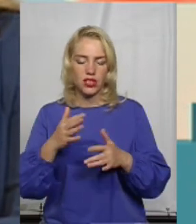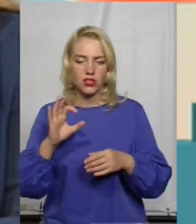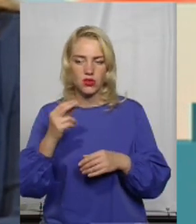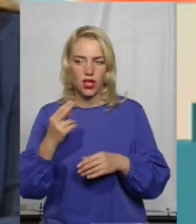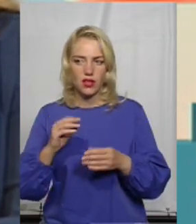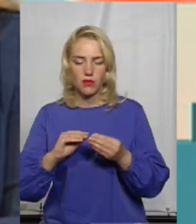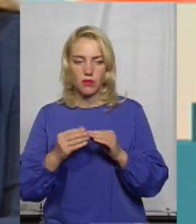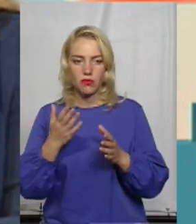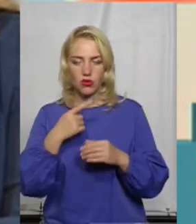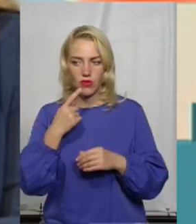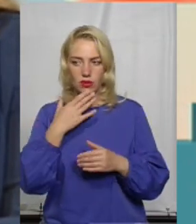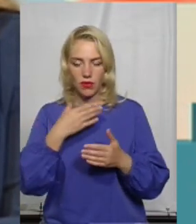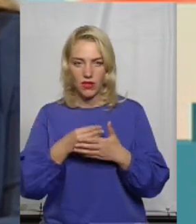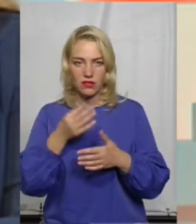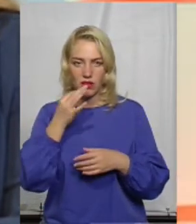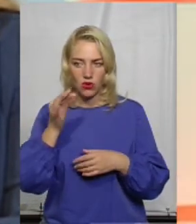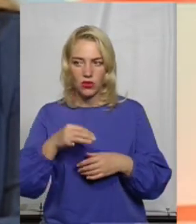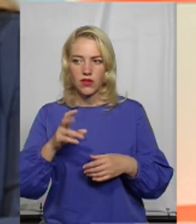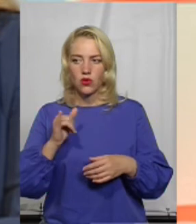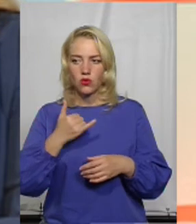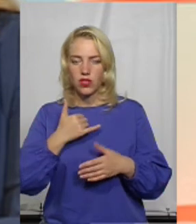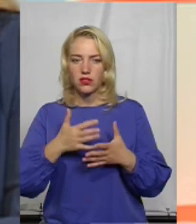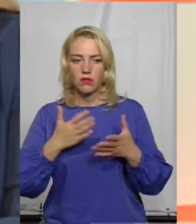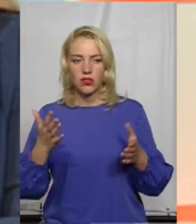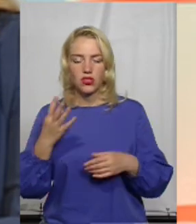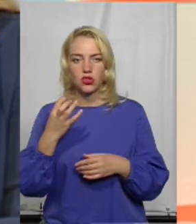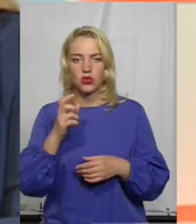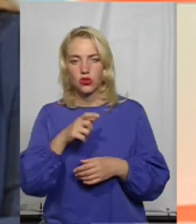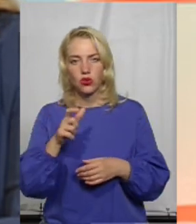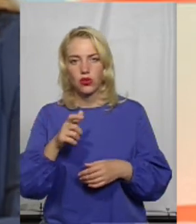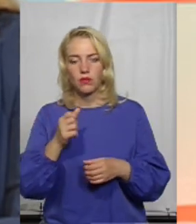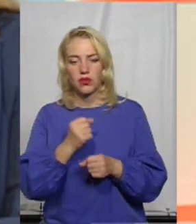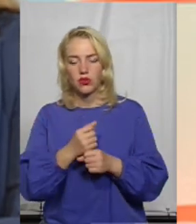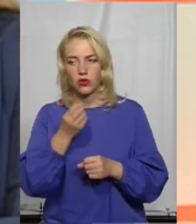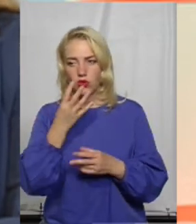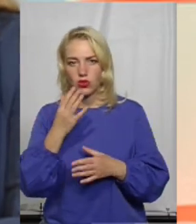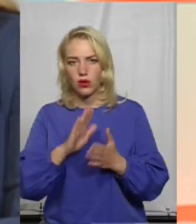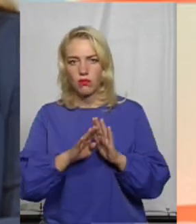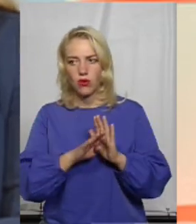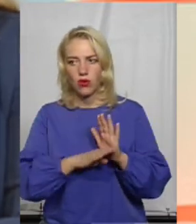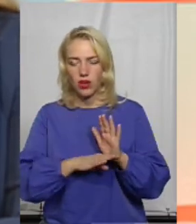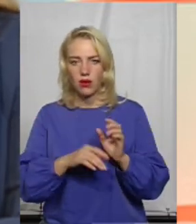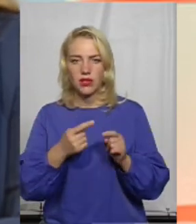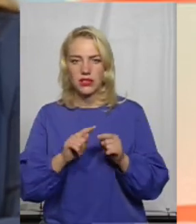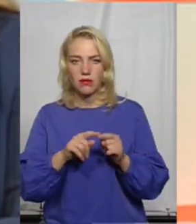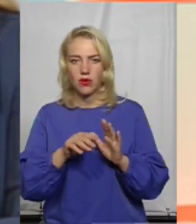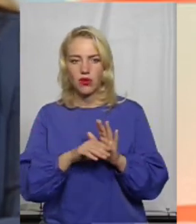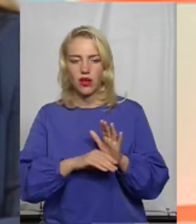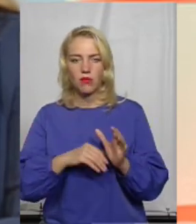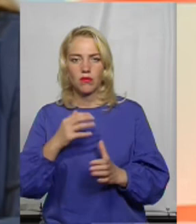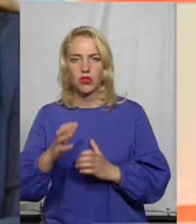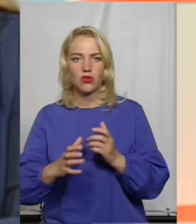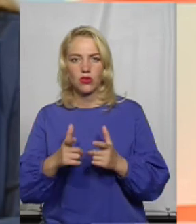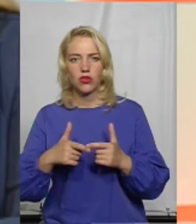Якщо говорити з власного досвіду, у нас вже більше 4 років працює дуже хороша програма, потужна програма, це програма